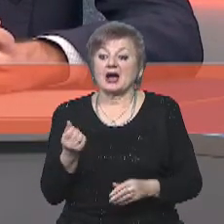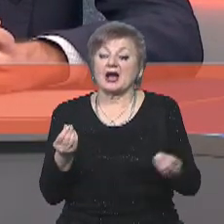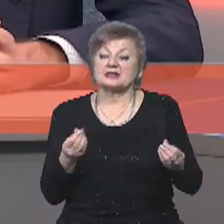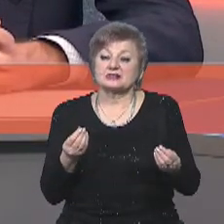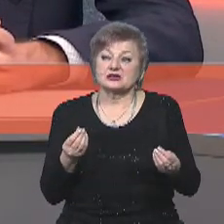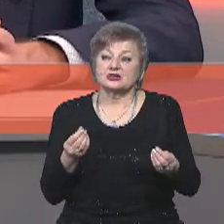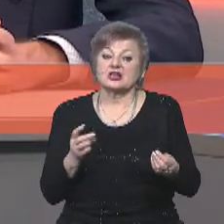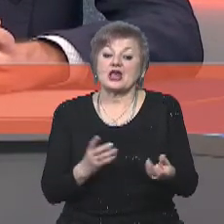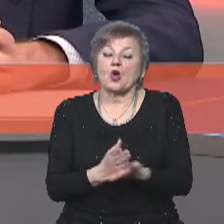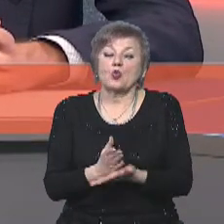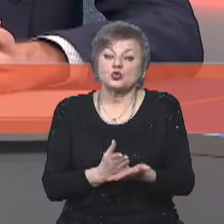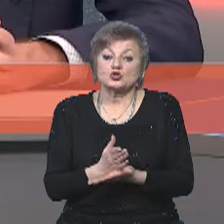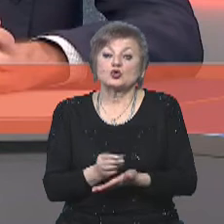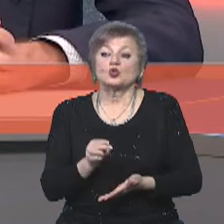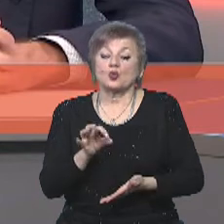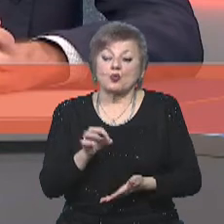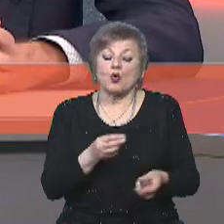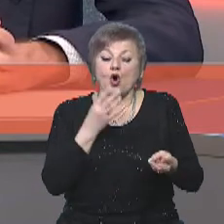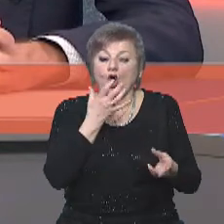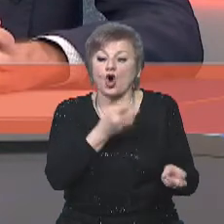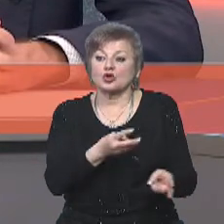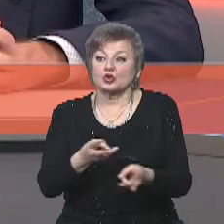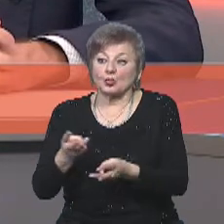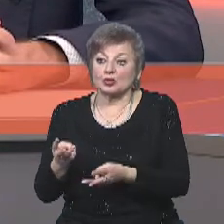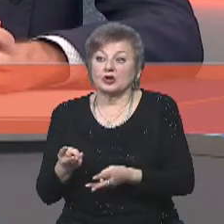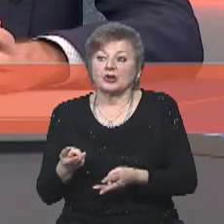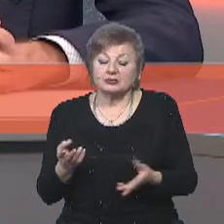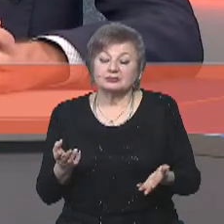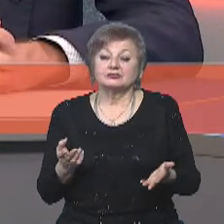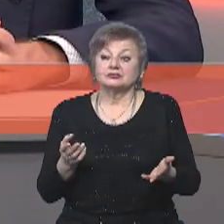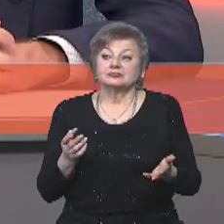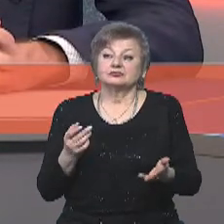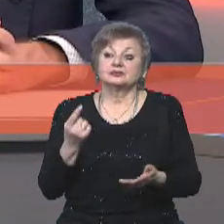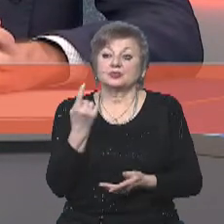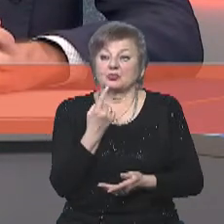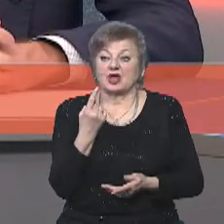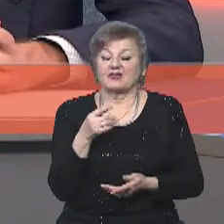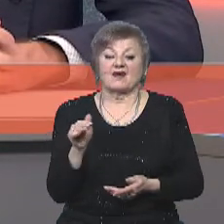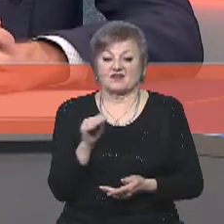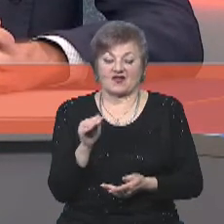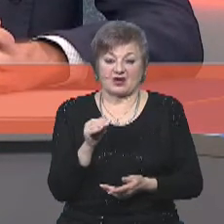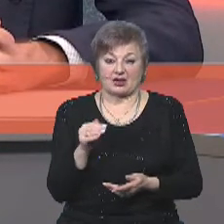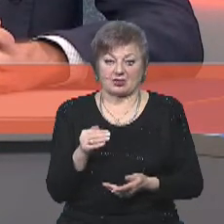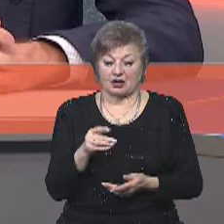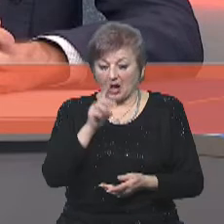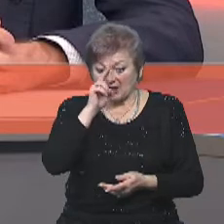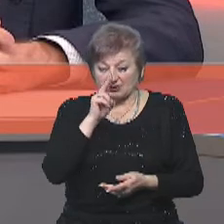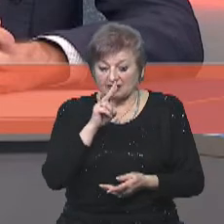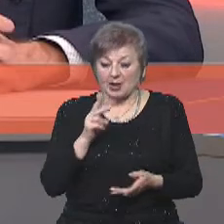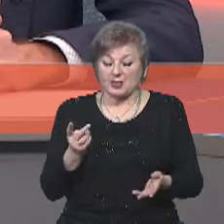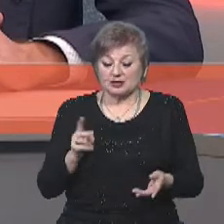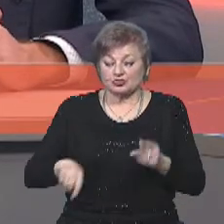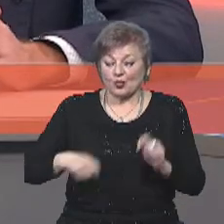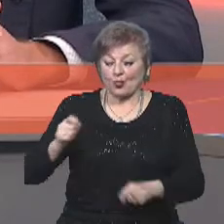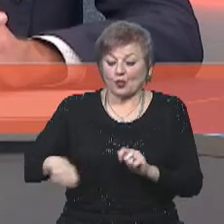цену на услугу по отоплению утвердят, ну, дай бог, 1 февраля. То есть эти два месяца он будет нести